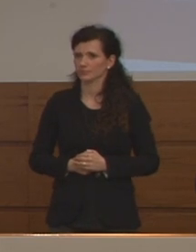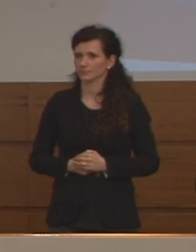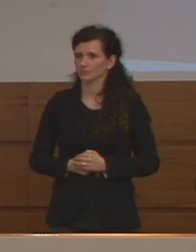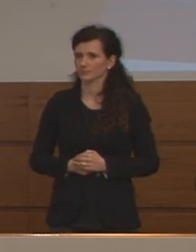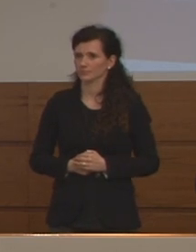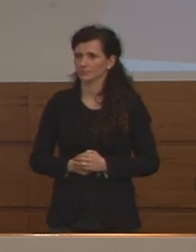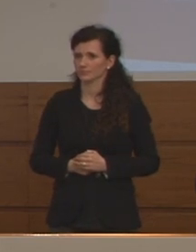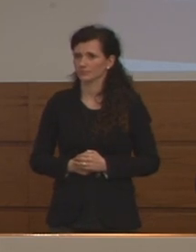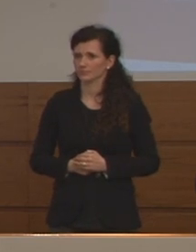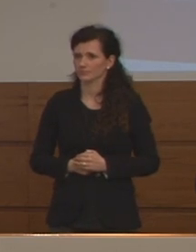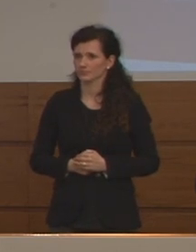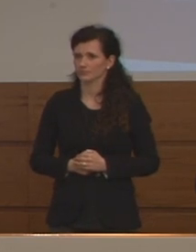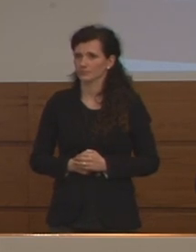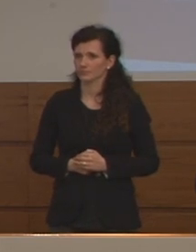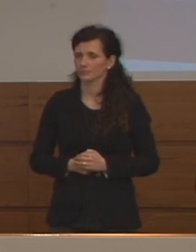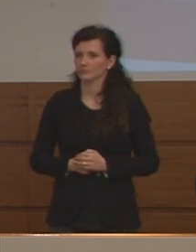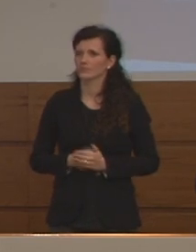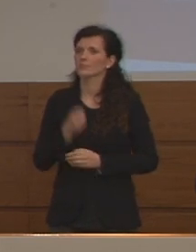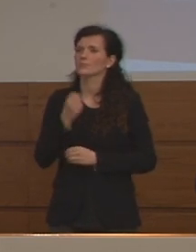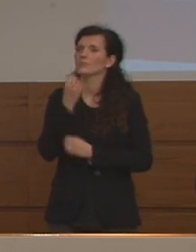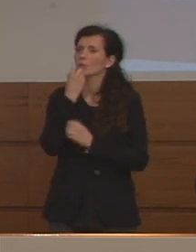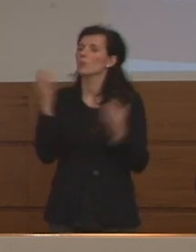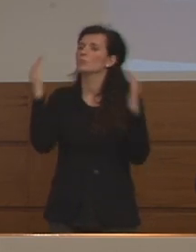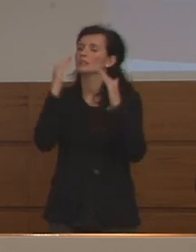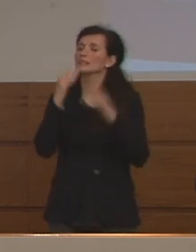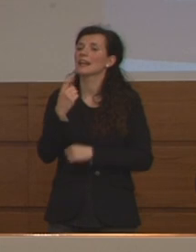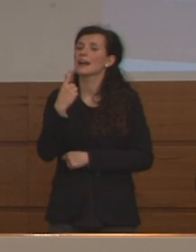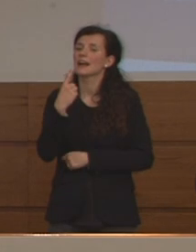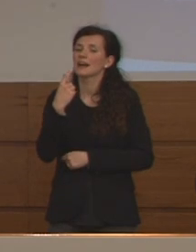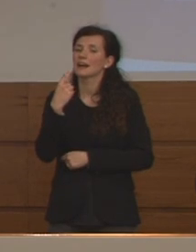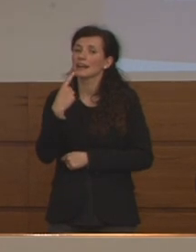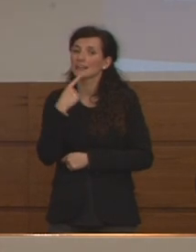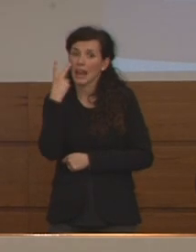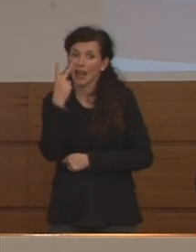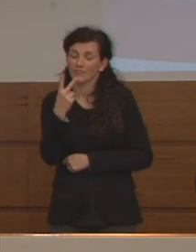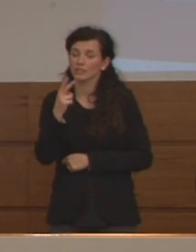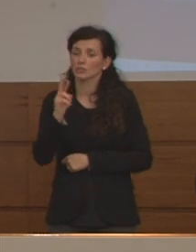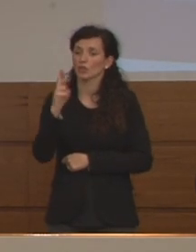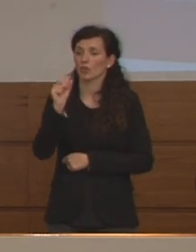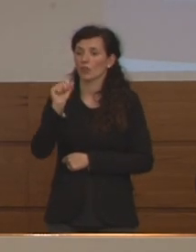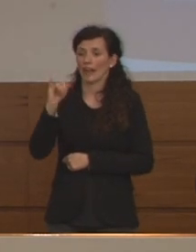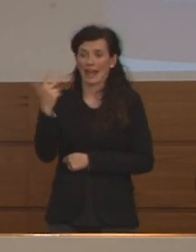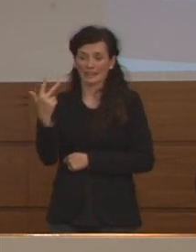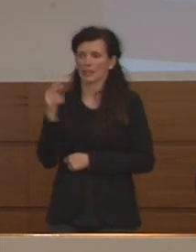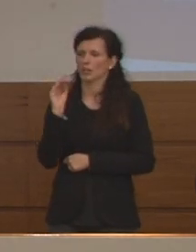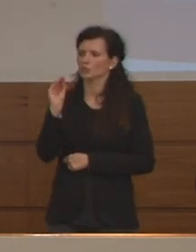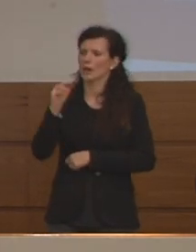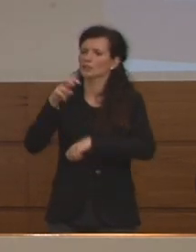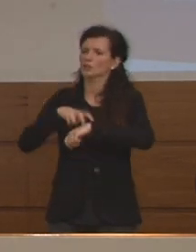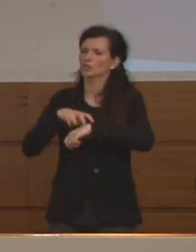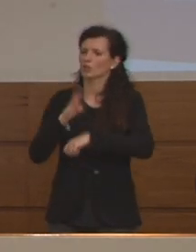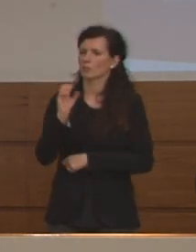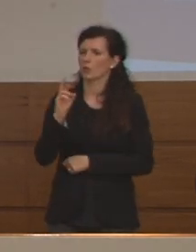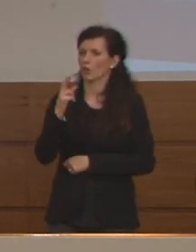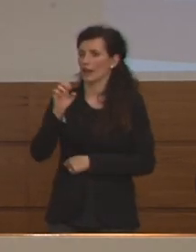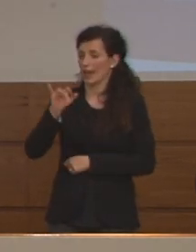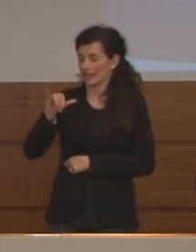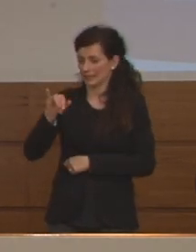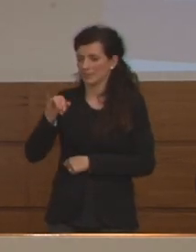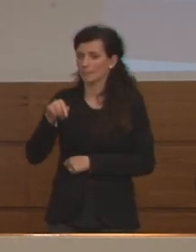una sera filomena rorro di chi l'ha visto raitre è una domanda dottor borrelli questo appuntamento